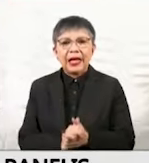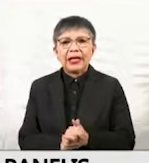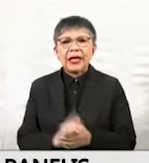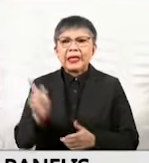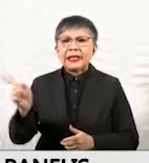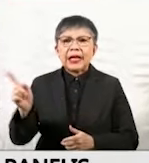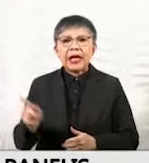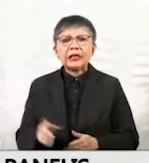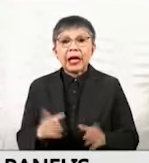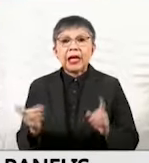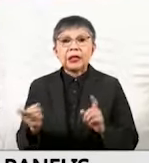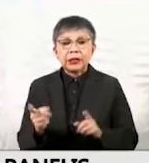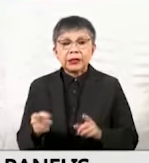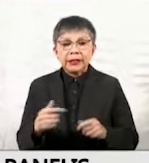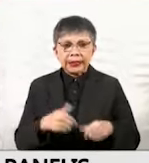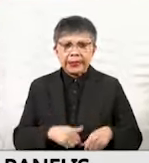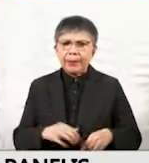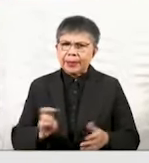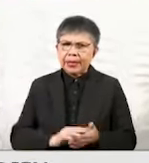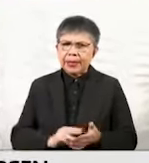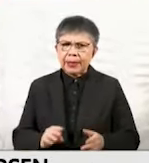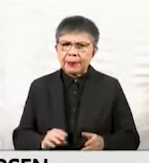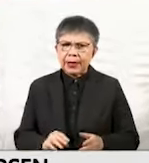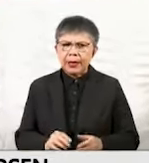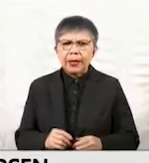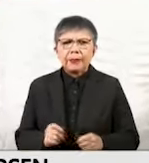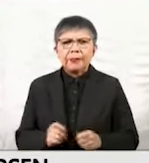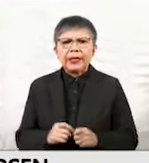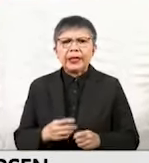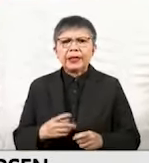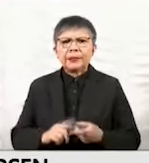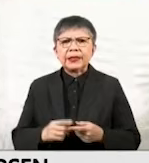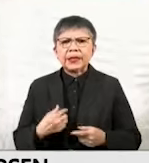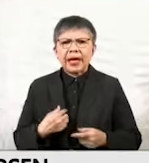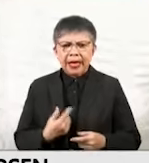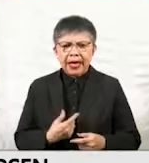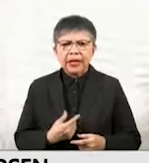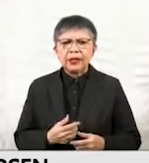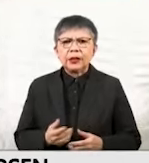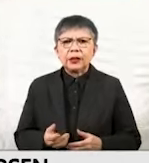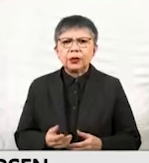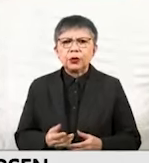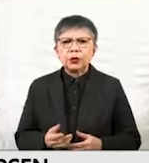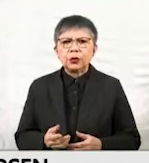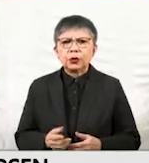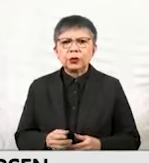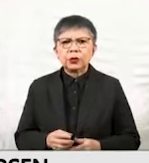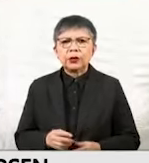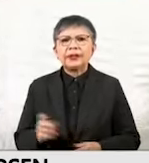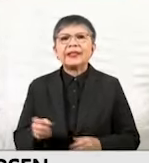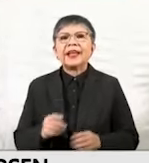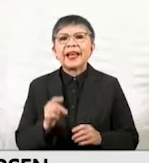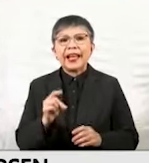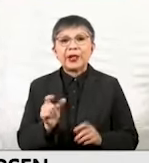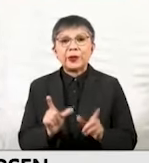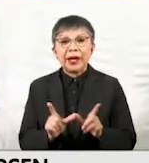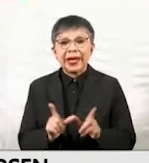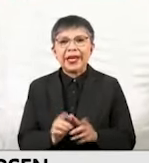sana bertanya Kebetulan juga di sini ada dua teman saya yaitu Mas Rama beliau adalah RW di pulau Untung Jawa dan